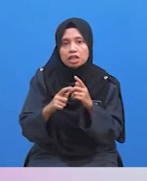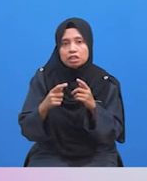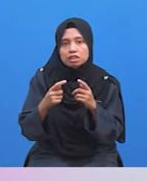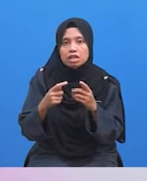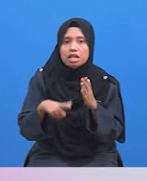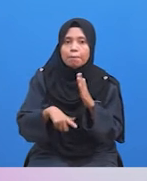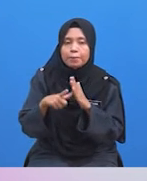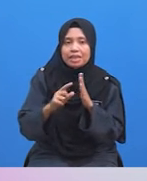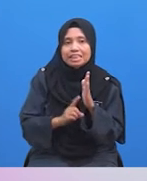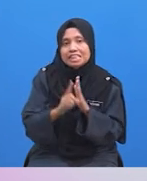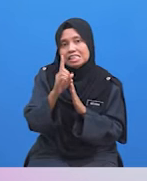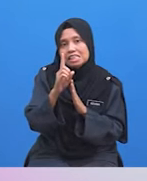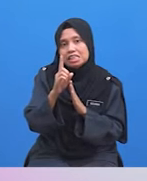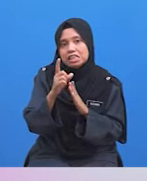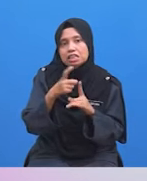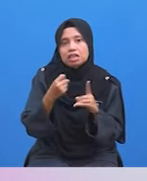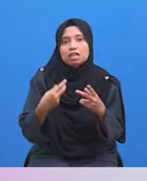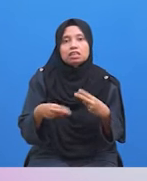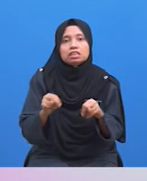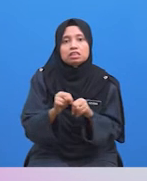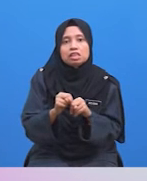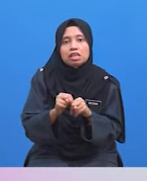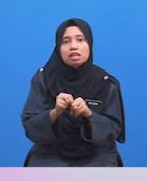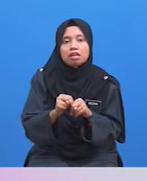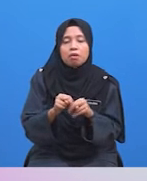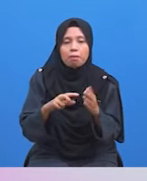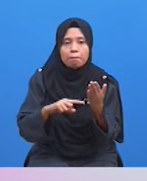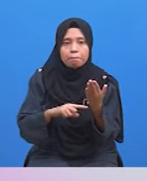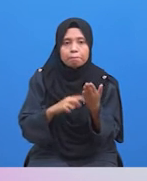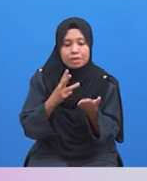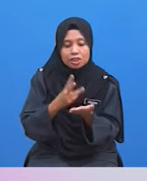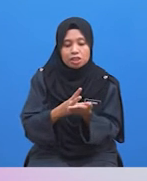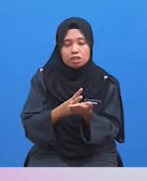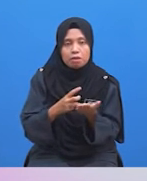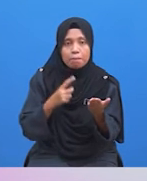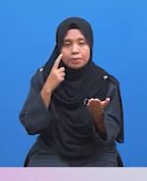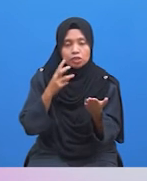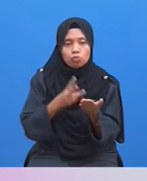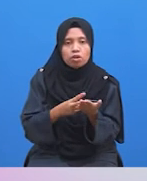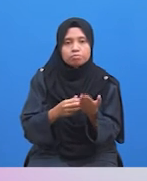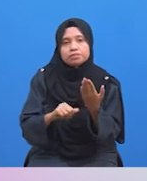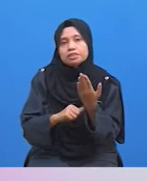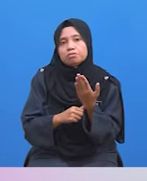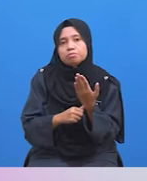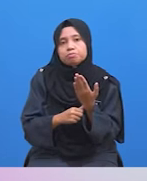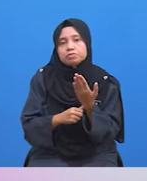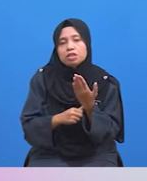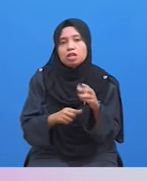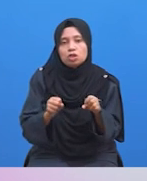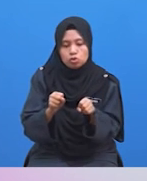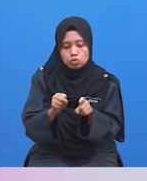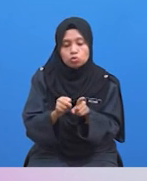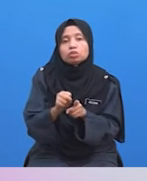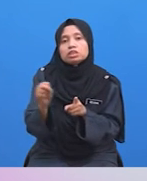tinggi daripada nilai mata uang negara ASEAN kedua faktor sosial kawasan yang mempunyai